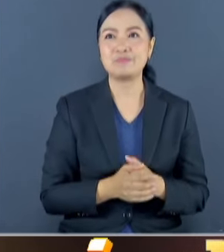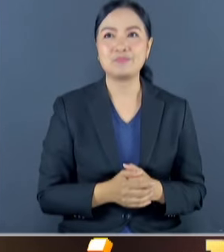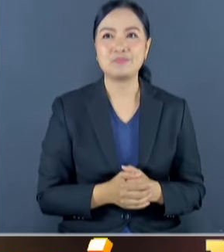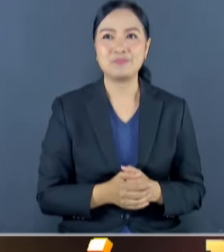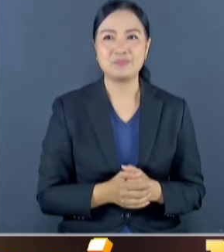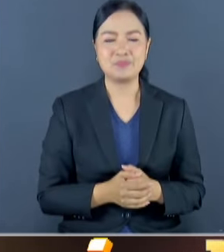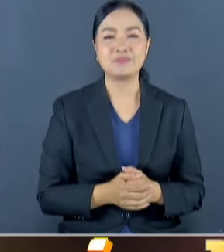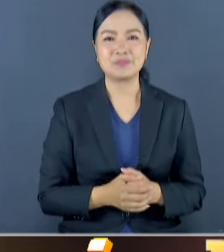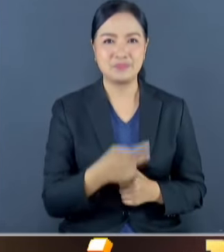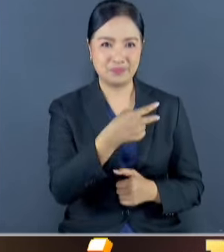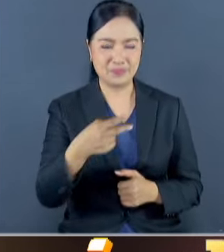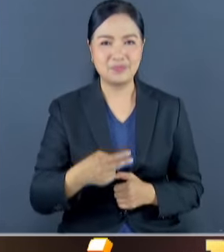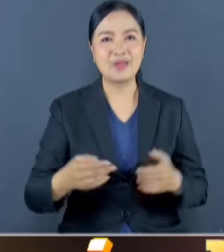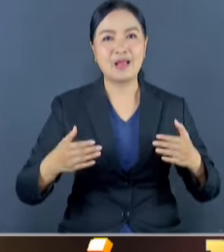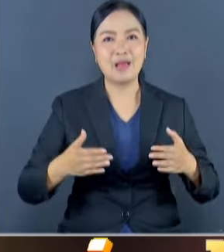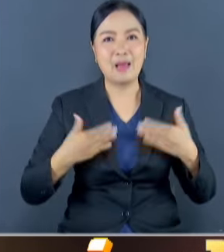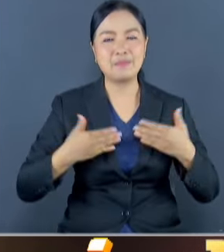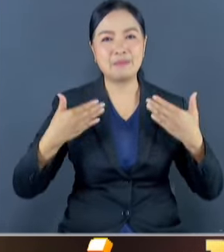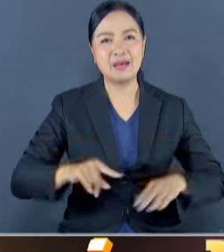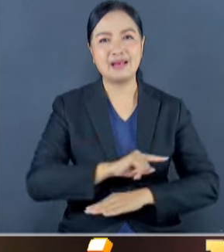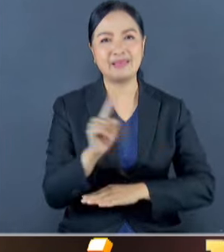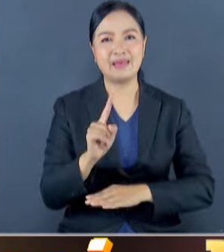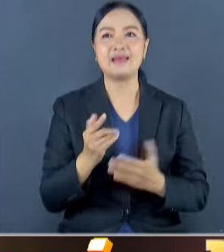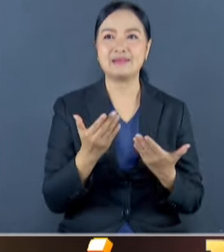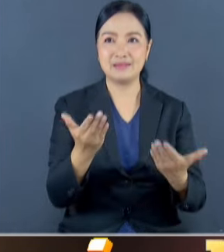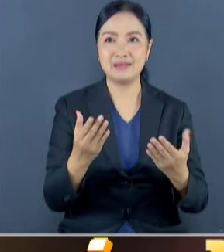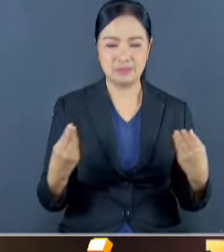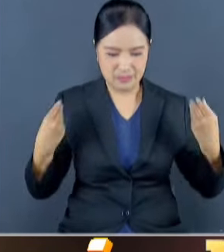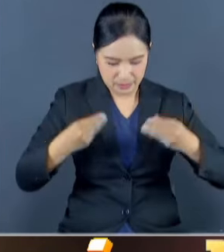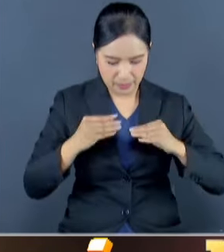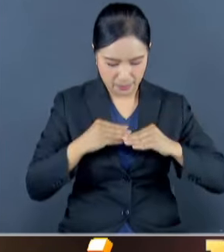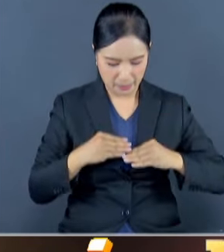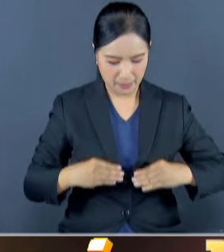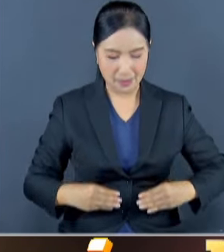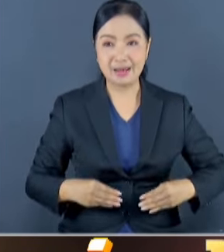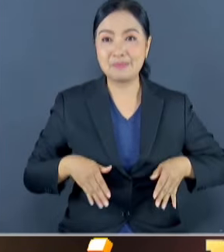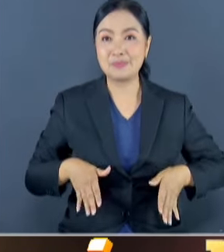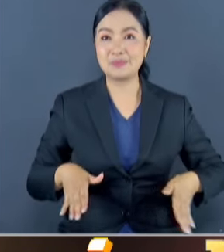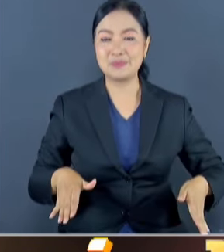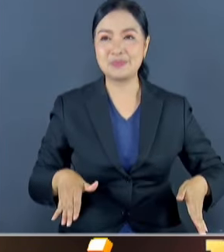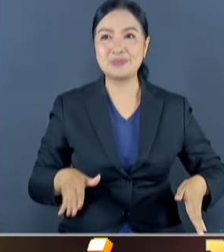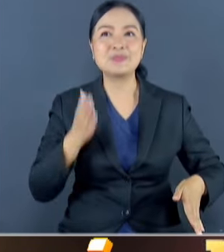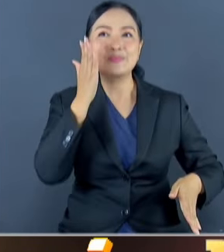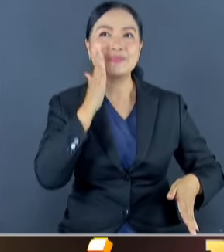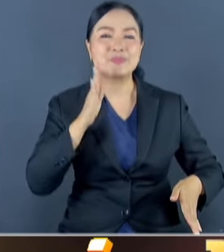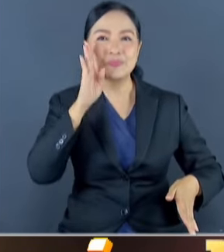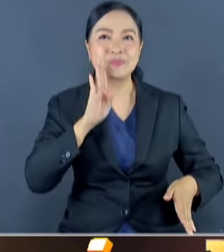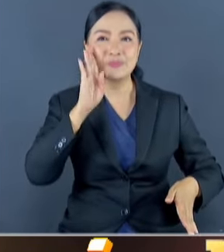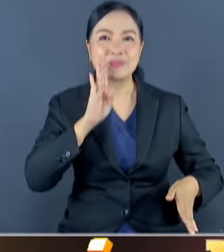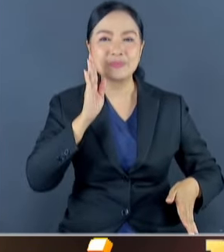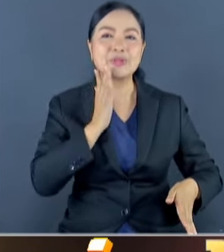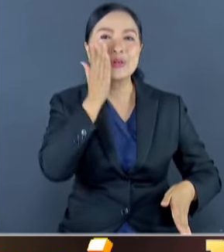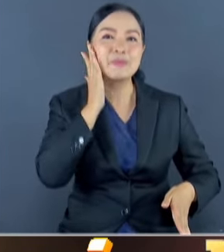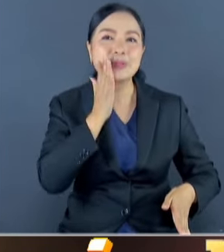กับเขียนแคปชั่นว่า HappyBirthdayลิซ่าครับและชุดที่เธอแต่งก็คือสวมชุดเดสสีครีมพร้อมประดับโบวสีแดงบน